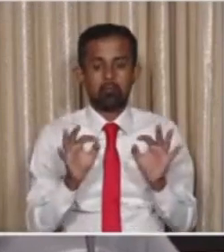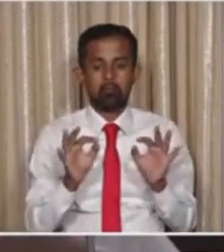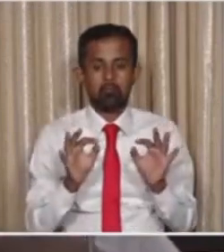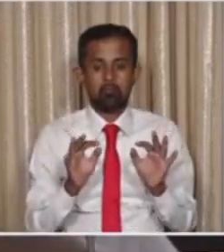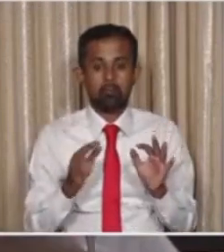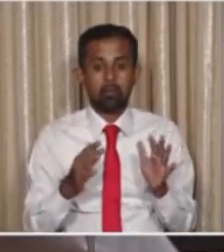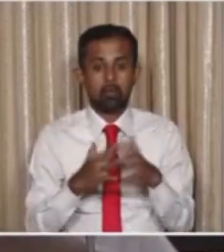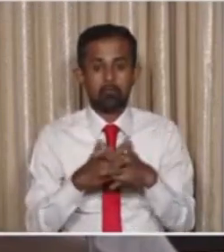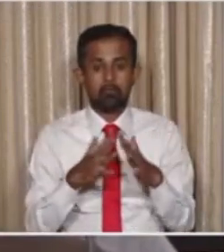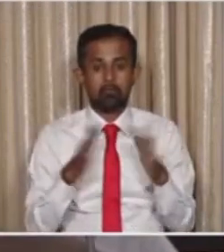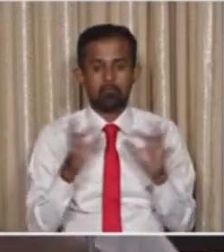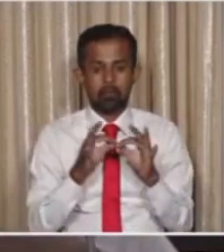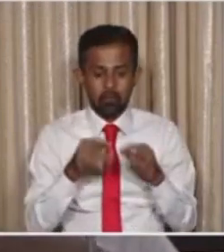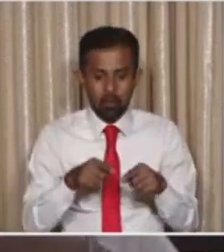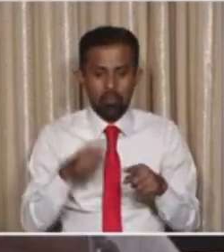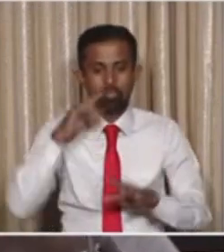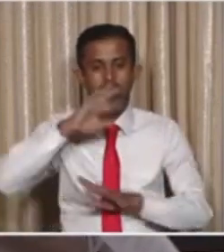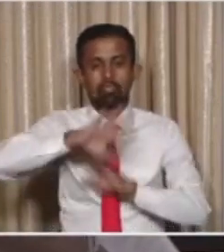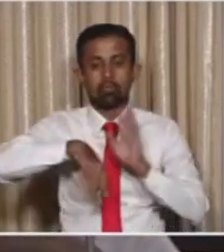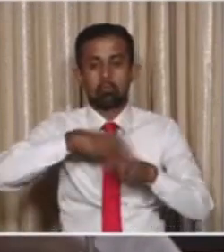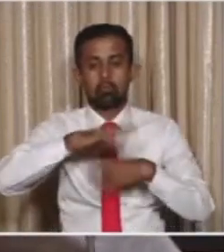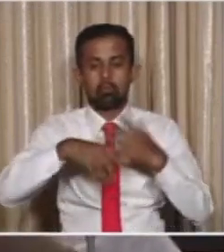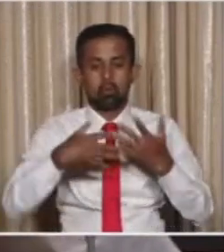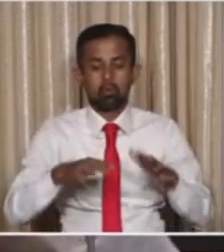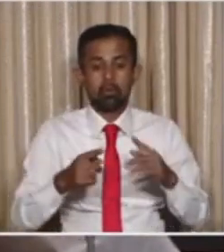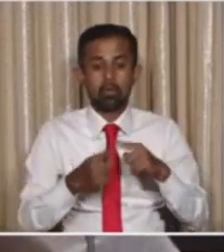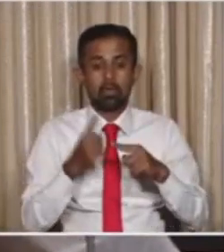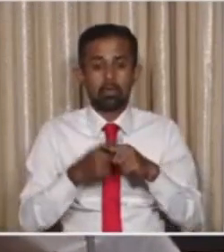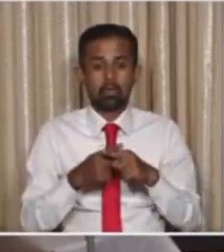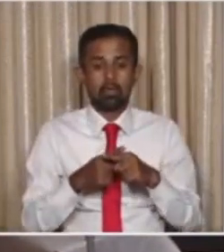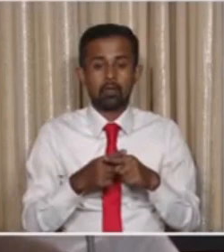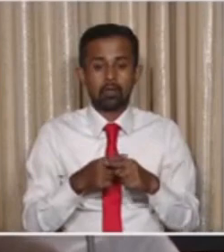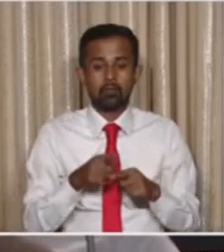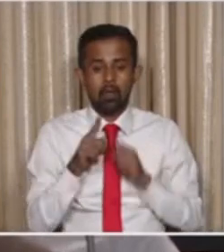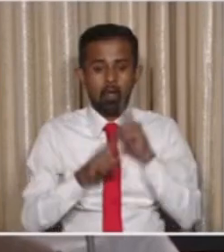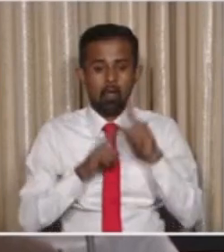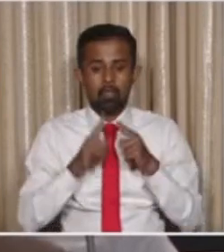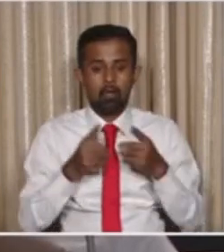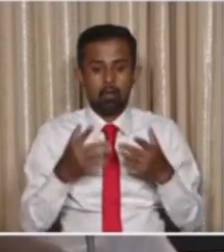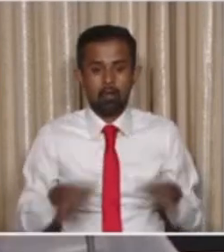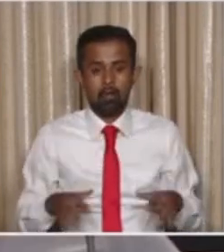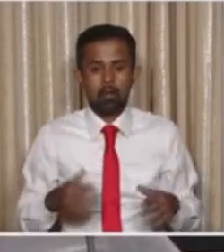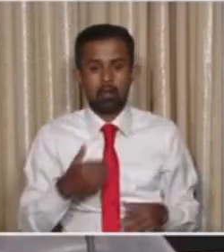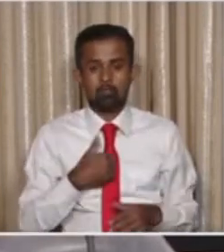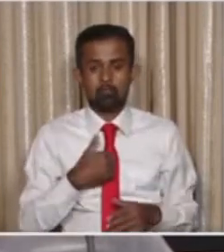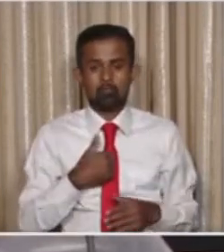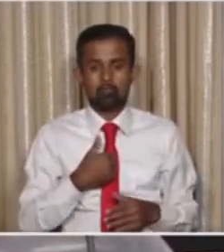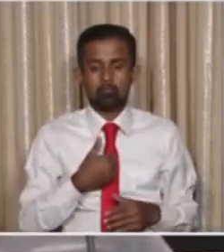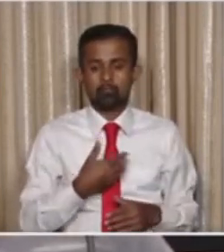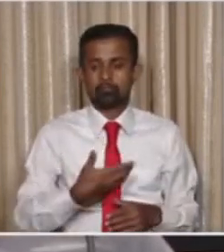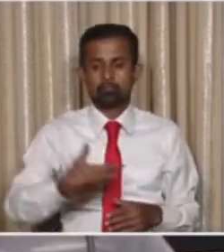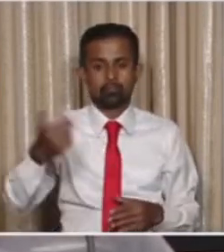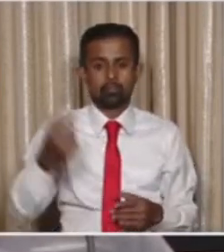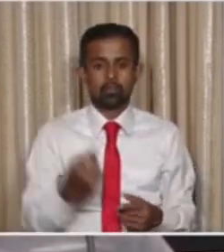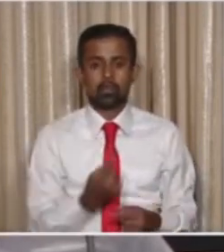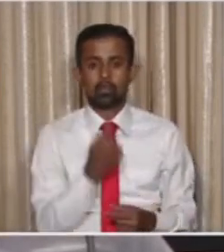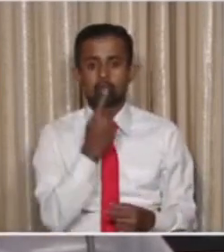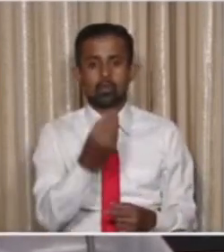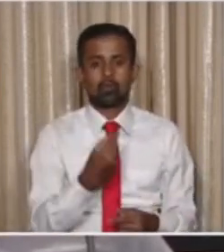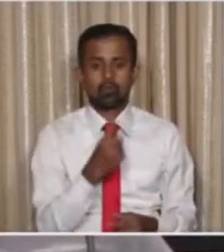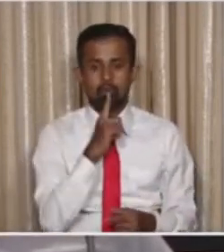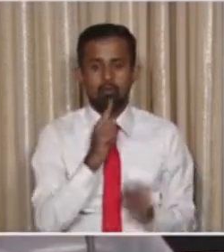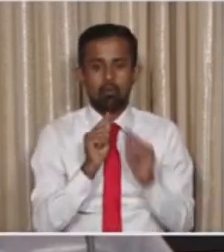සමාජ මාධ්‍ය මේක පටලගෙන තියෙනවා. පටලගෙන මේ එක්ස්ප්‍රෙස් මල් ගැන තමයි මේ කතා කරේ. එක්ස්ප්‍රෙස් මල් නම මම එළියට යන්න ගෙනියන්න අවසර දුන්නා කියලා කතාවක්